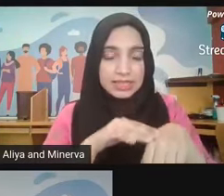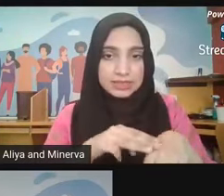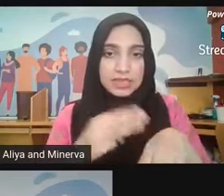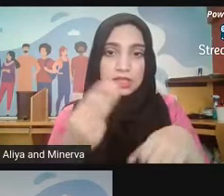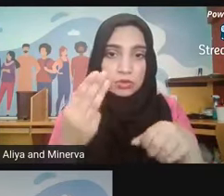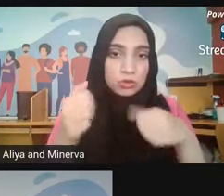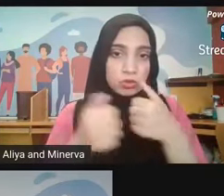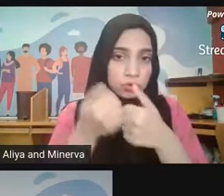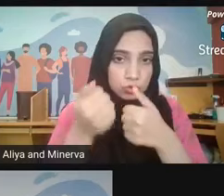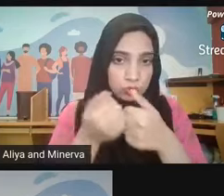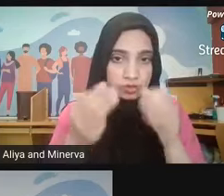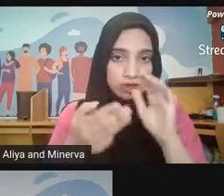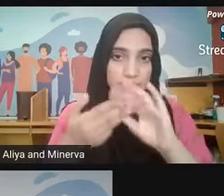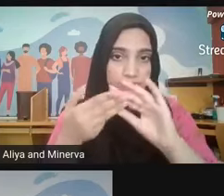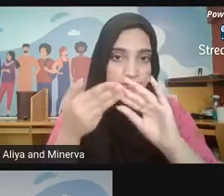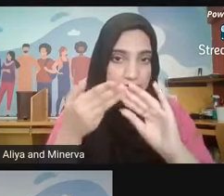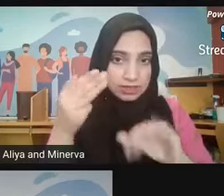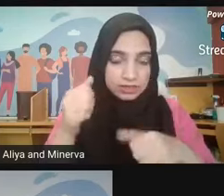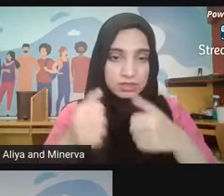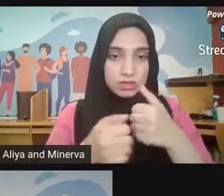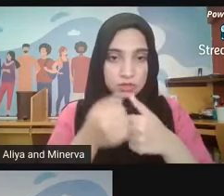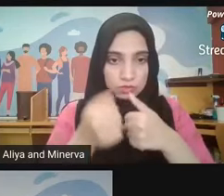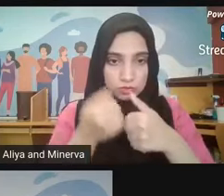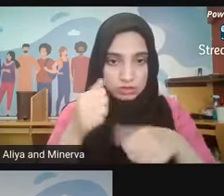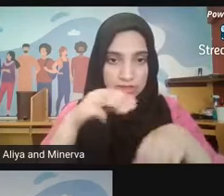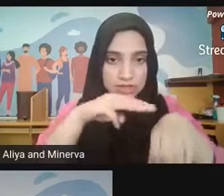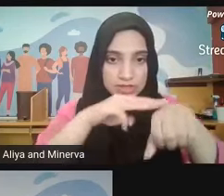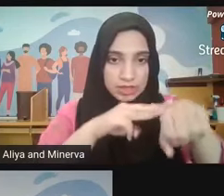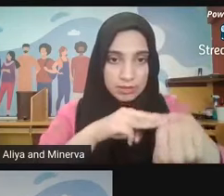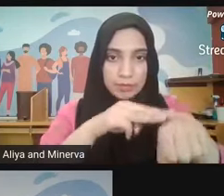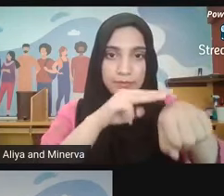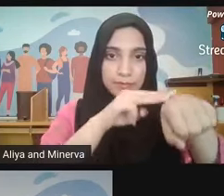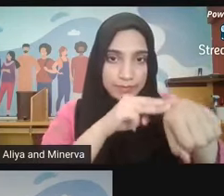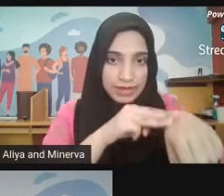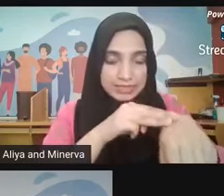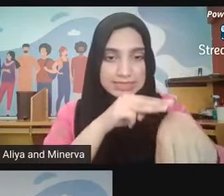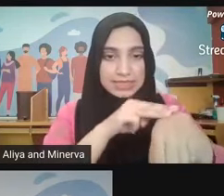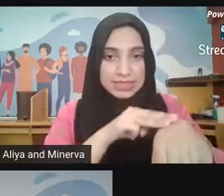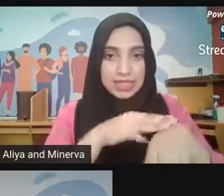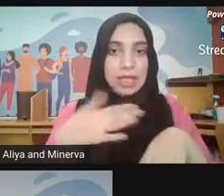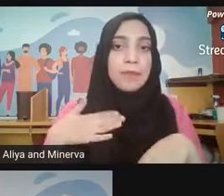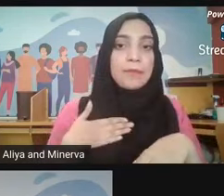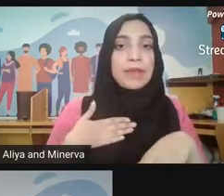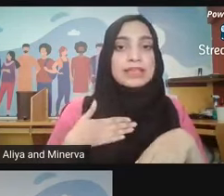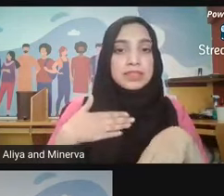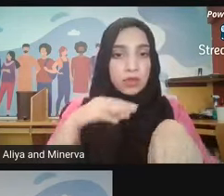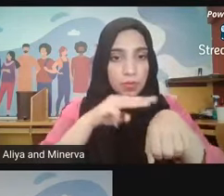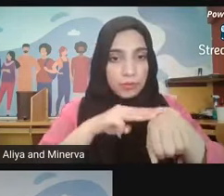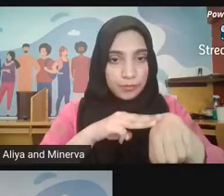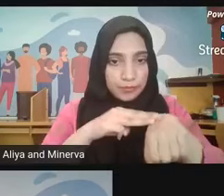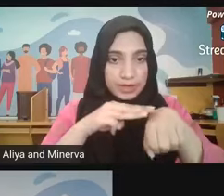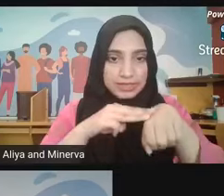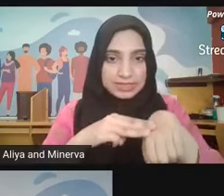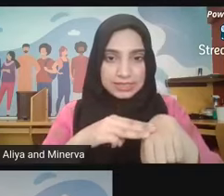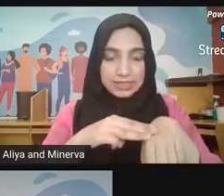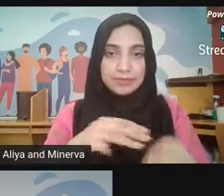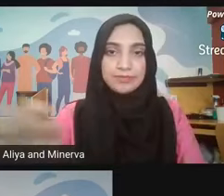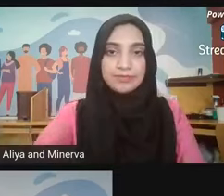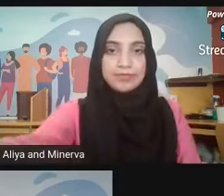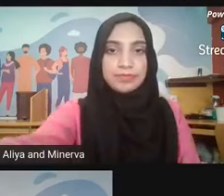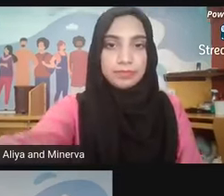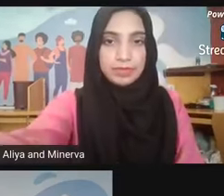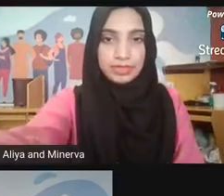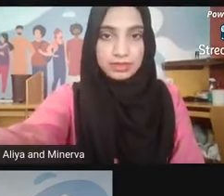take your hand and that's how you press on your breast. ठीक है? ये तो तरीके का हो गया. Now let's follow